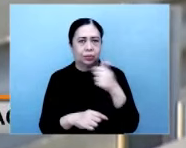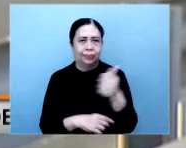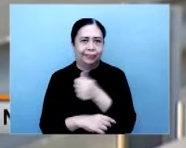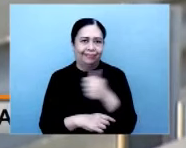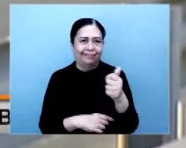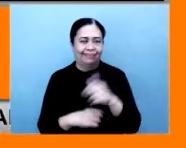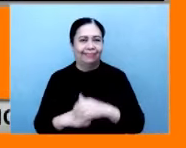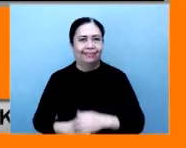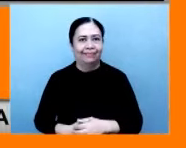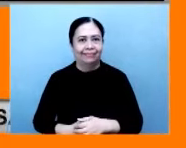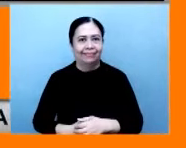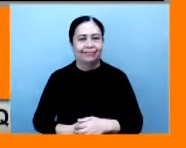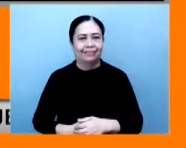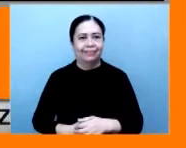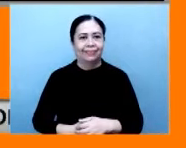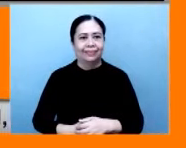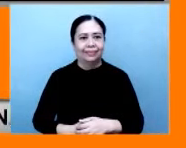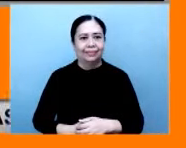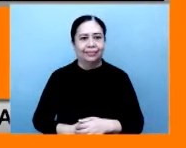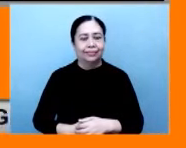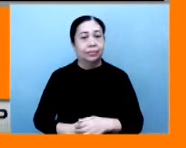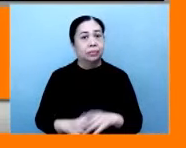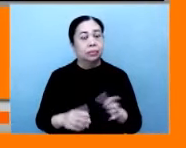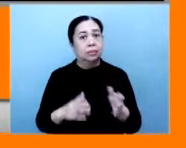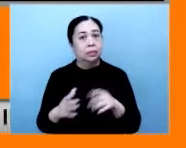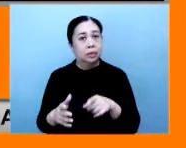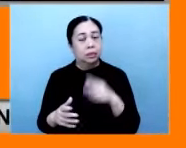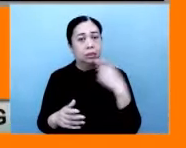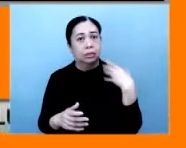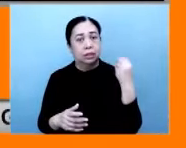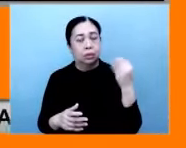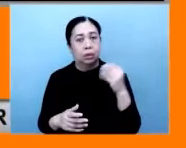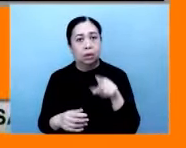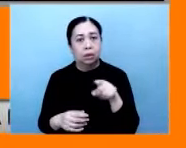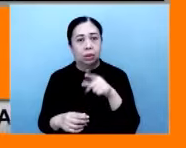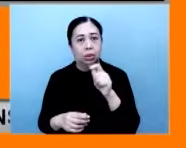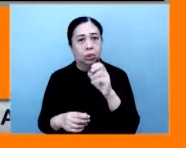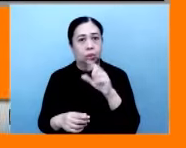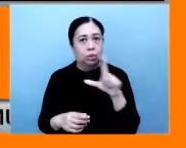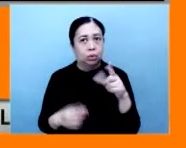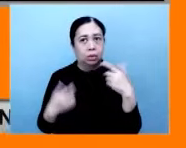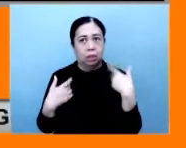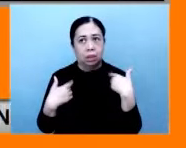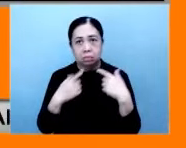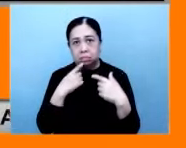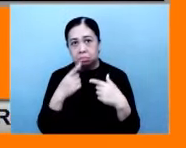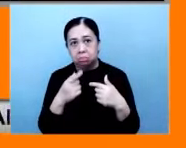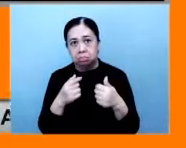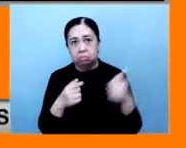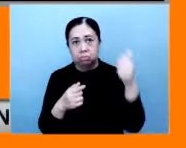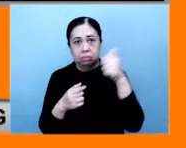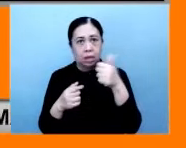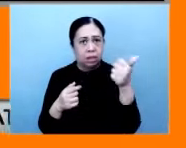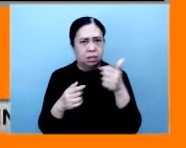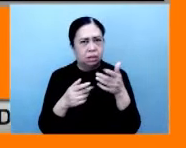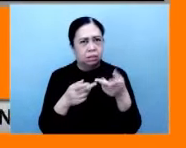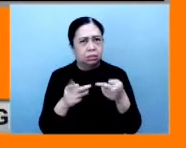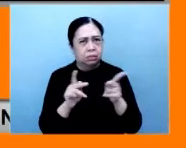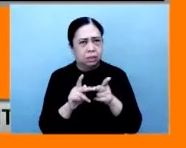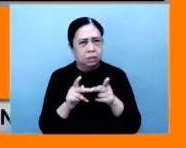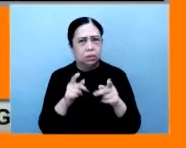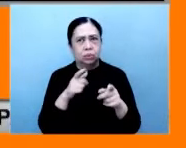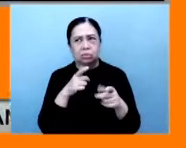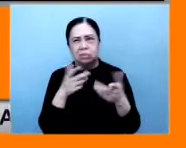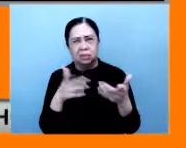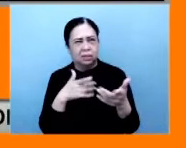Jester. Rainiel, bukod dyan sa Balintawak Toll Plaza, meron bang nabanggit ng pamunuan ng NLEX na iba pang bahagi dyan? Ano na